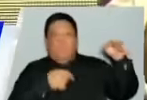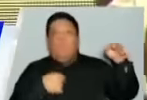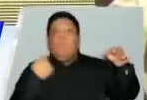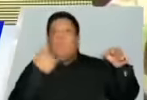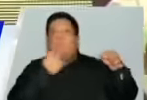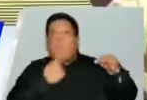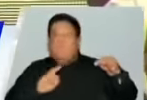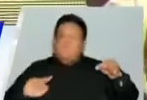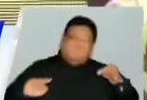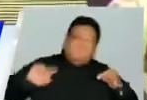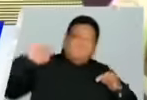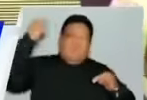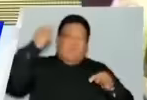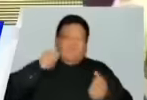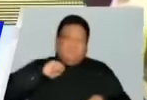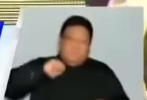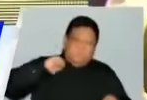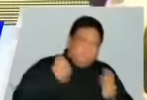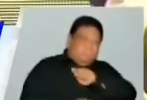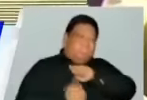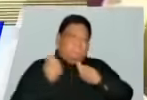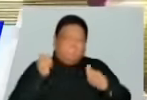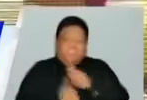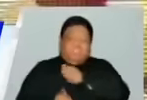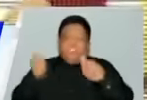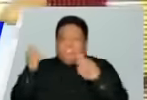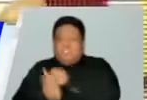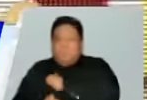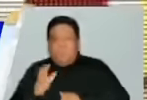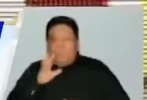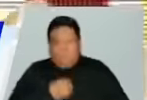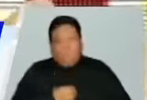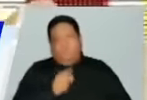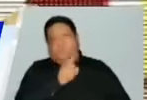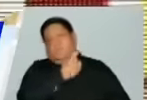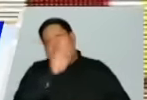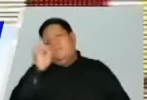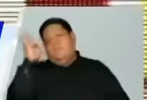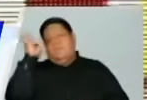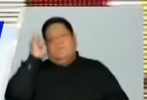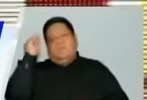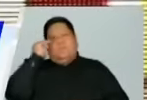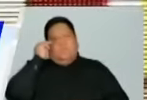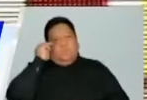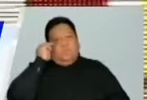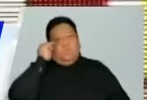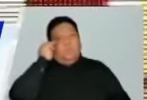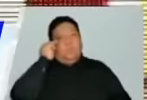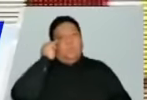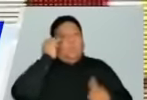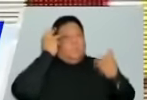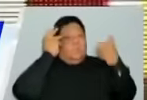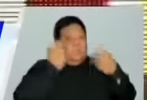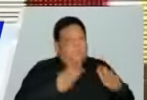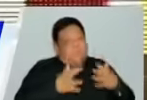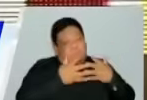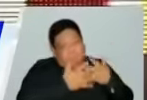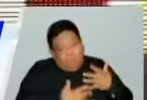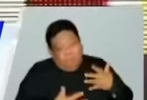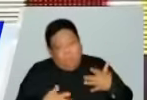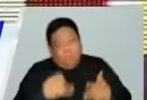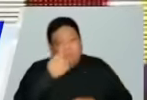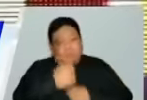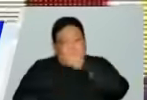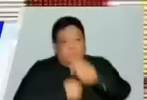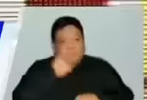iniba-iba niya, si Marcos, after a few decades, ang